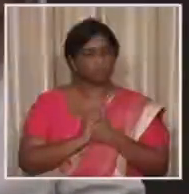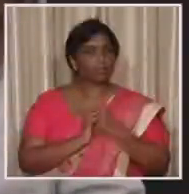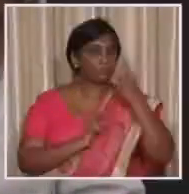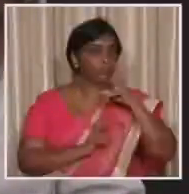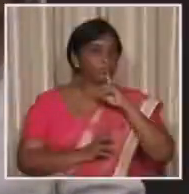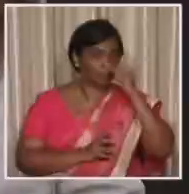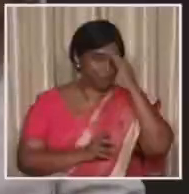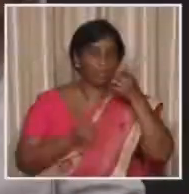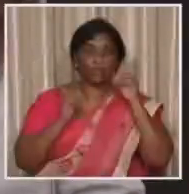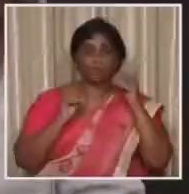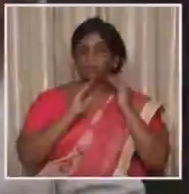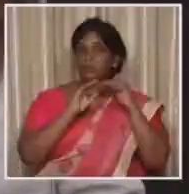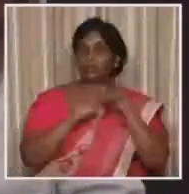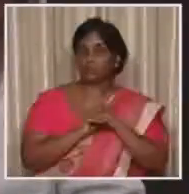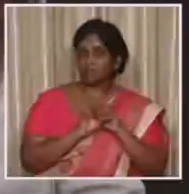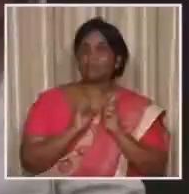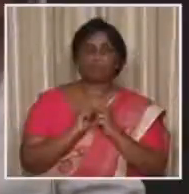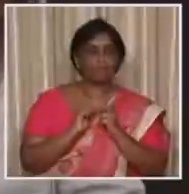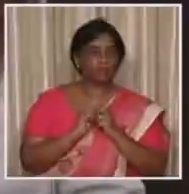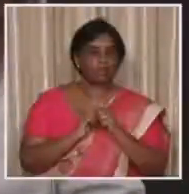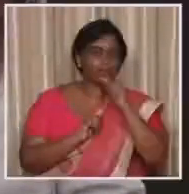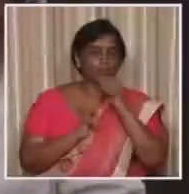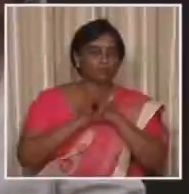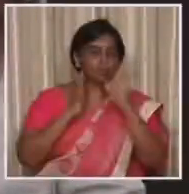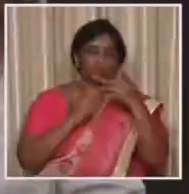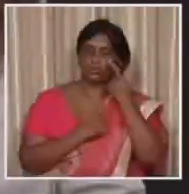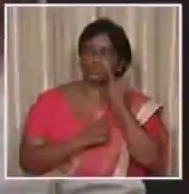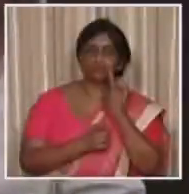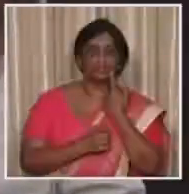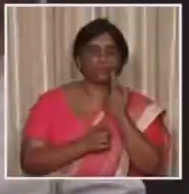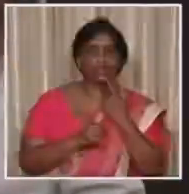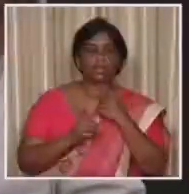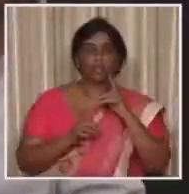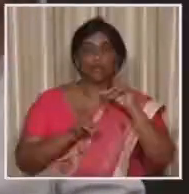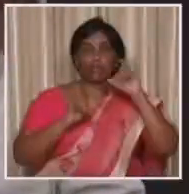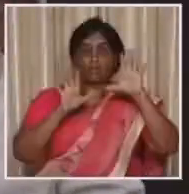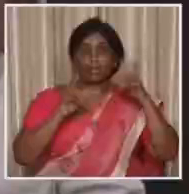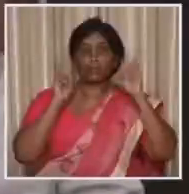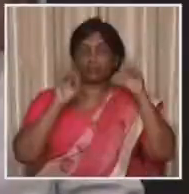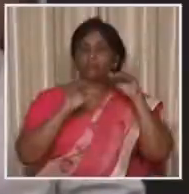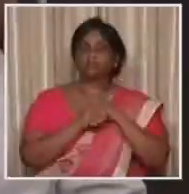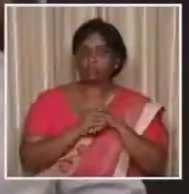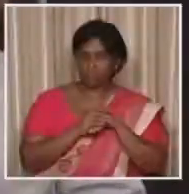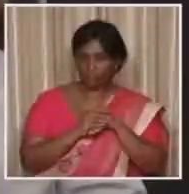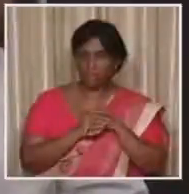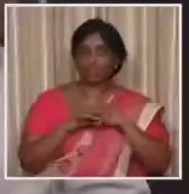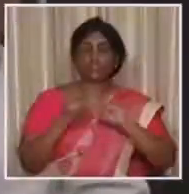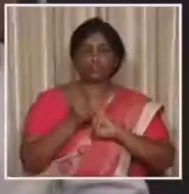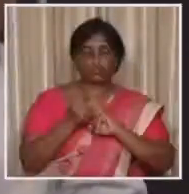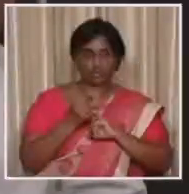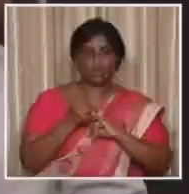නියෝජ කතානායකතුමනි, මේ ක්‍රීඩාංගන වලට වෙලා තියෙන දේ නම් අතිශෝචනීයයි. කෙතරම් ක්‍රීඩාංගනයත් අයිති වෙන්නේ